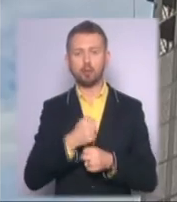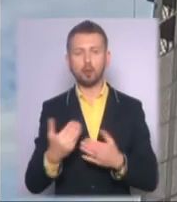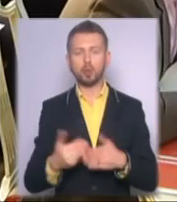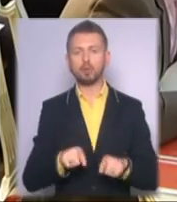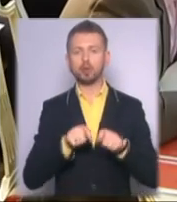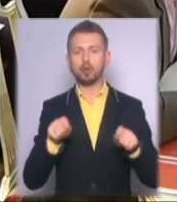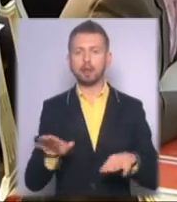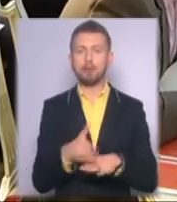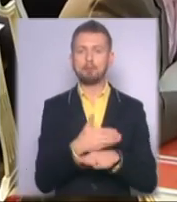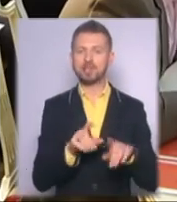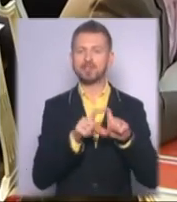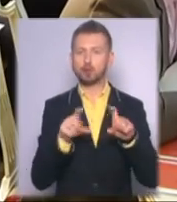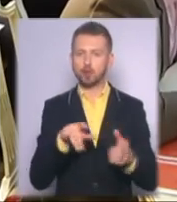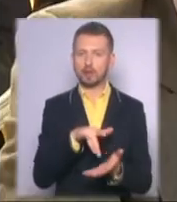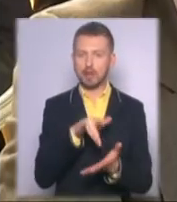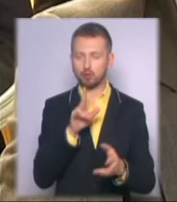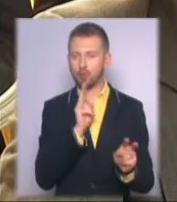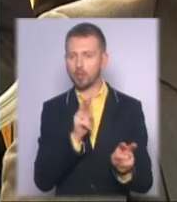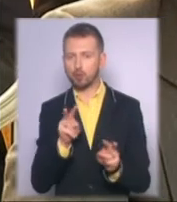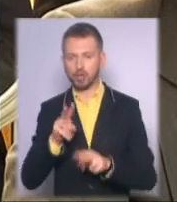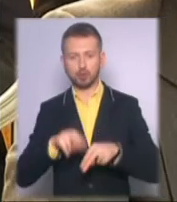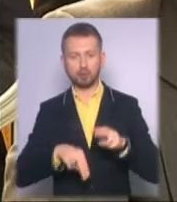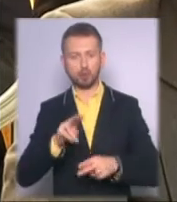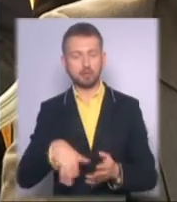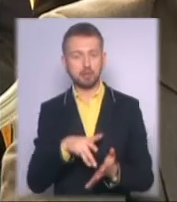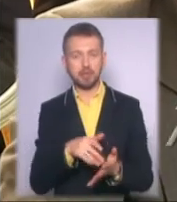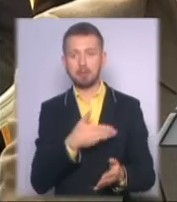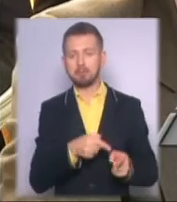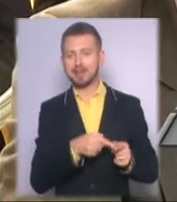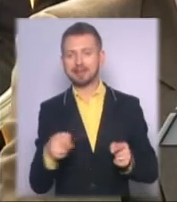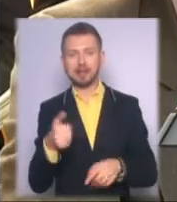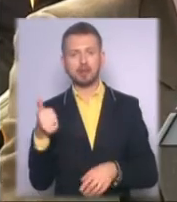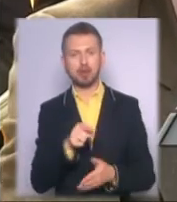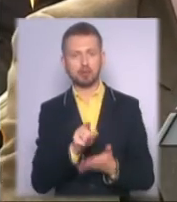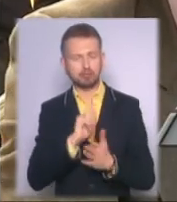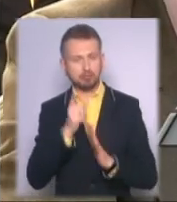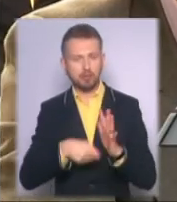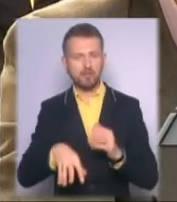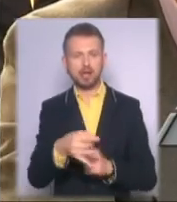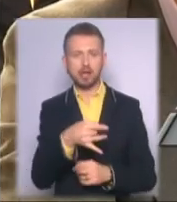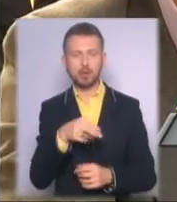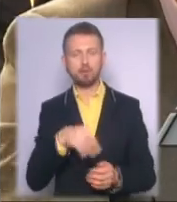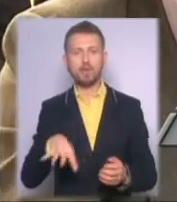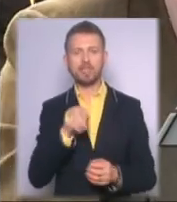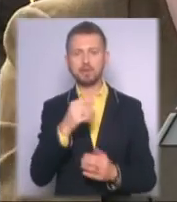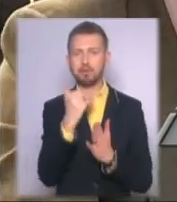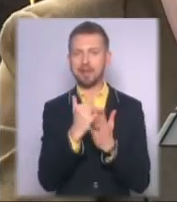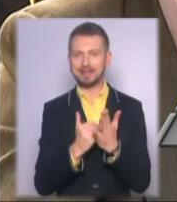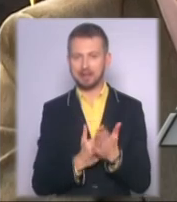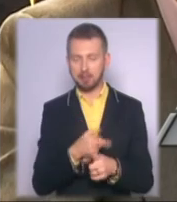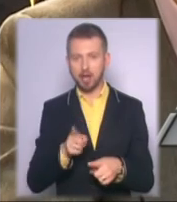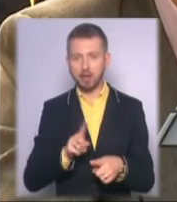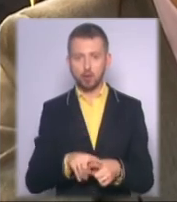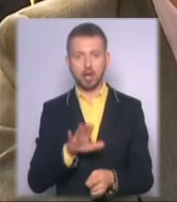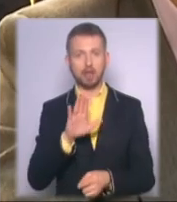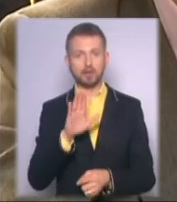міжвідомчого центру моніторингу забудови міста. Ми за тиждень повинні ідентифікувати всі райони по всім тим позиціям, які Віталій